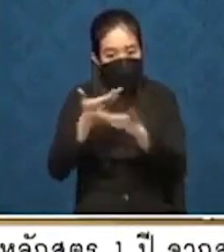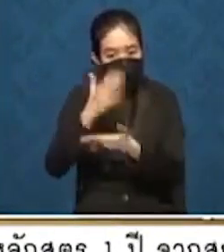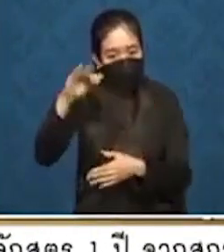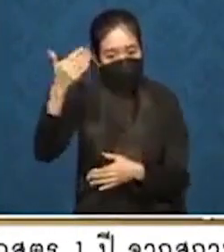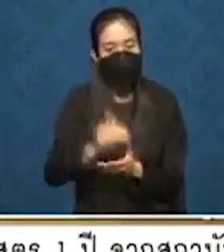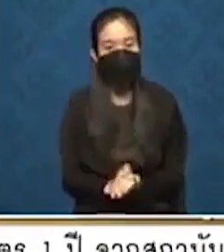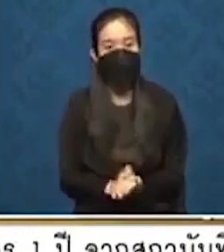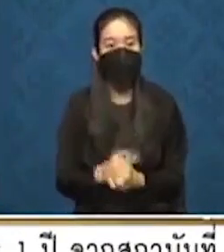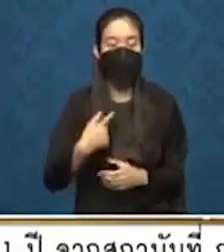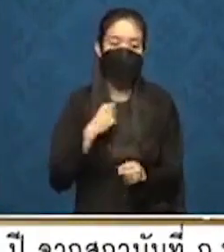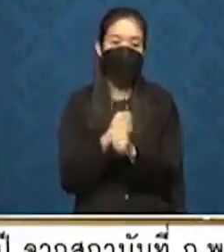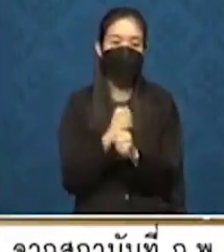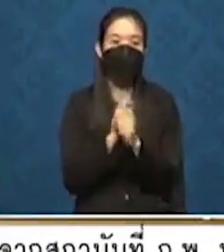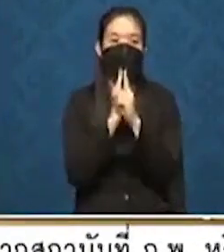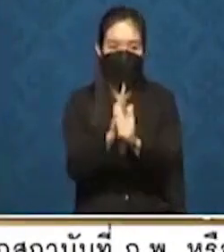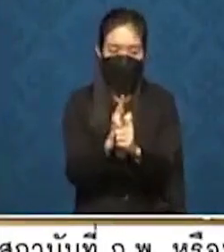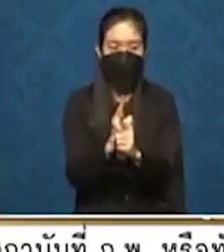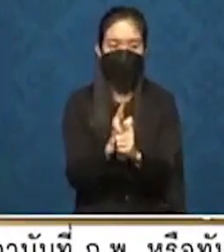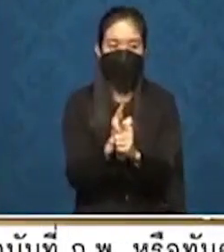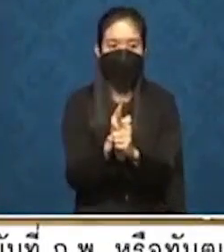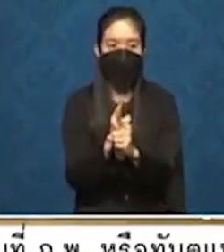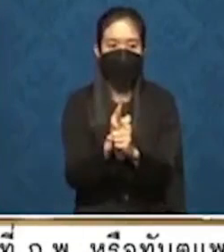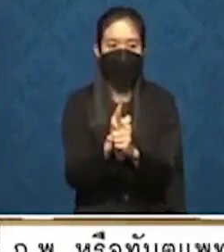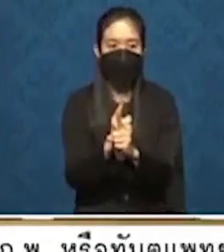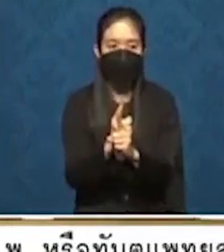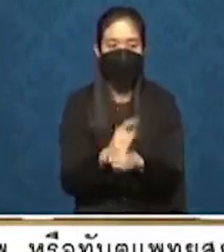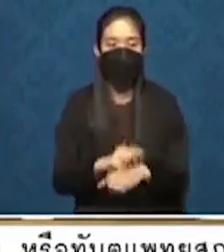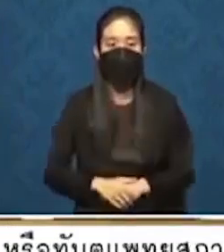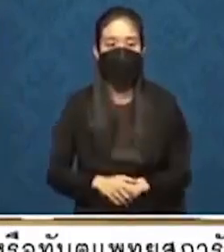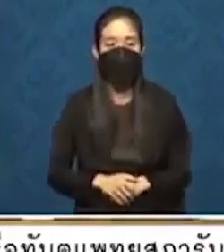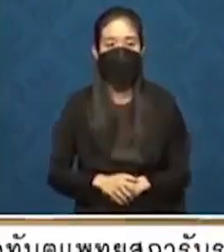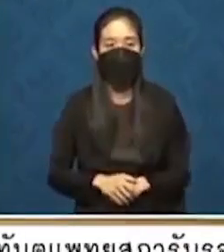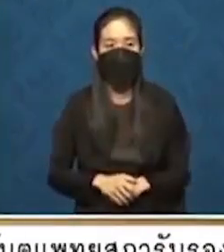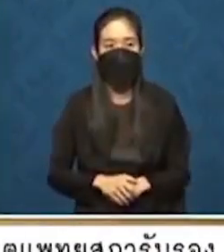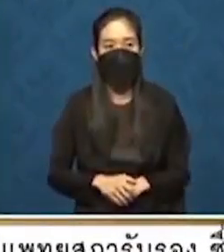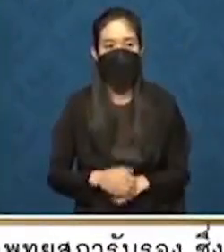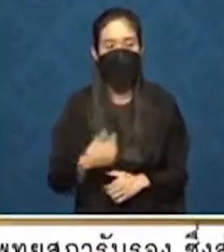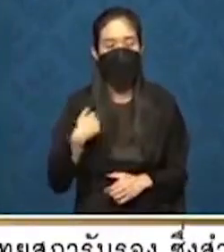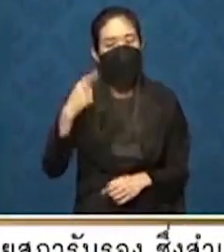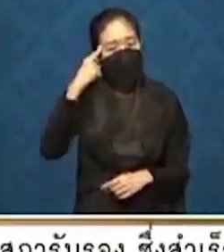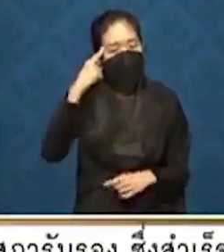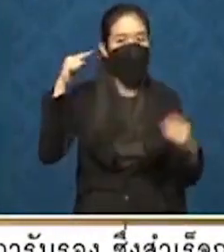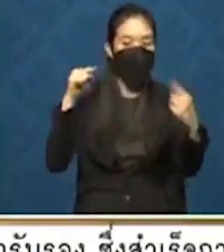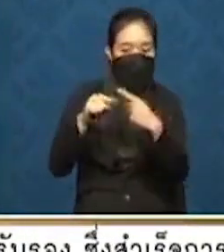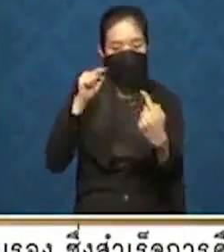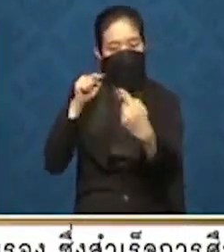เราข้อปฏิบัติมาอย่างนี้นะครับ เพราะว่าจะไปเอาวเหะสมหอไม่เกไม่ได้